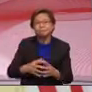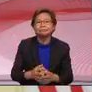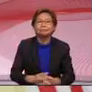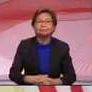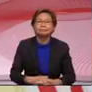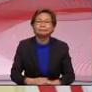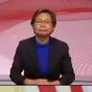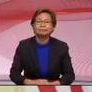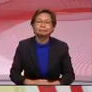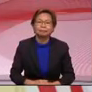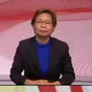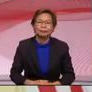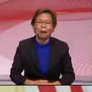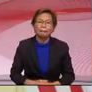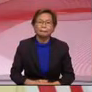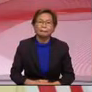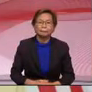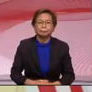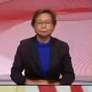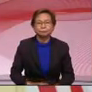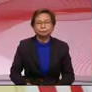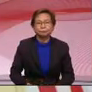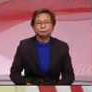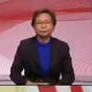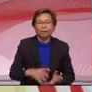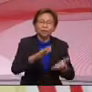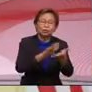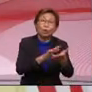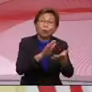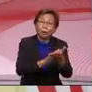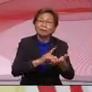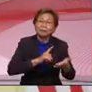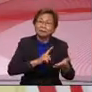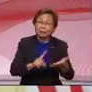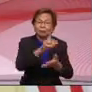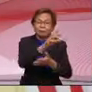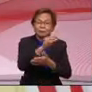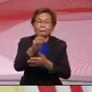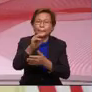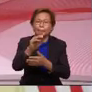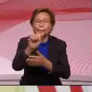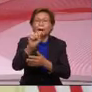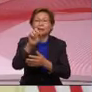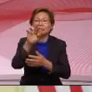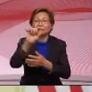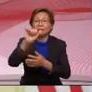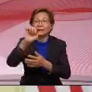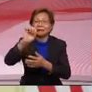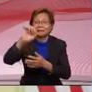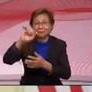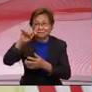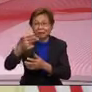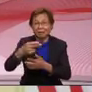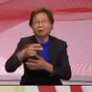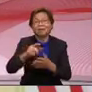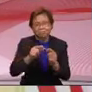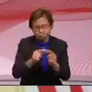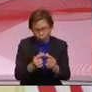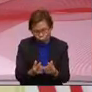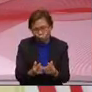Walaubagaimanapun, sekolah dan madrasah tahfiz yang berdaftar